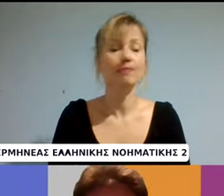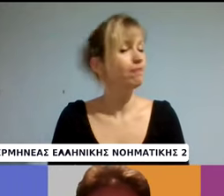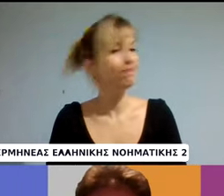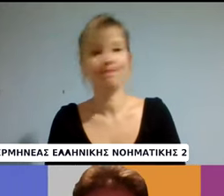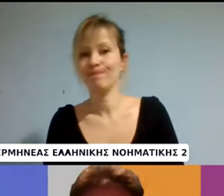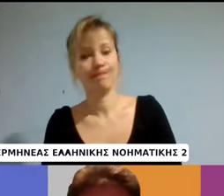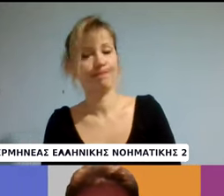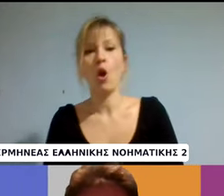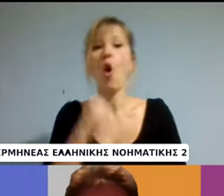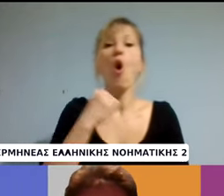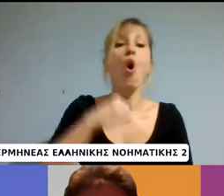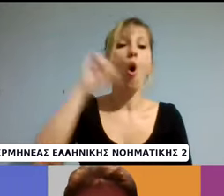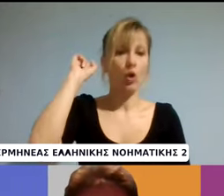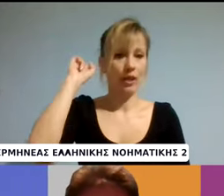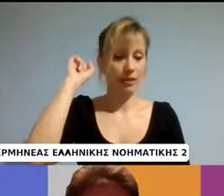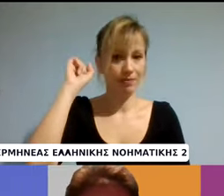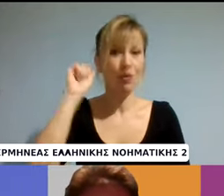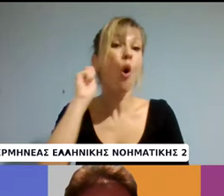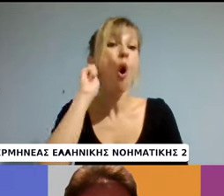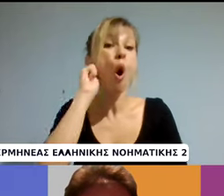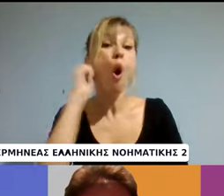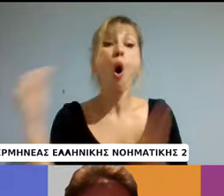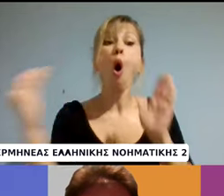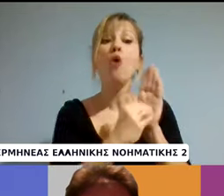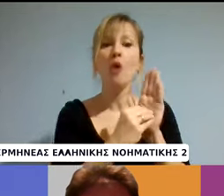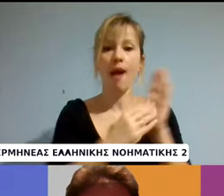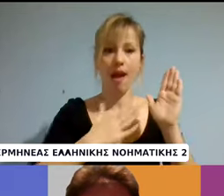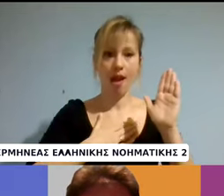Όχι, όχι. Μιλάμε για